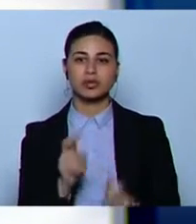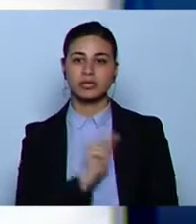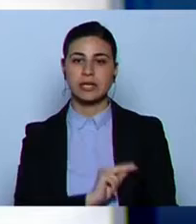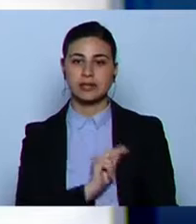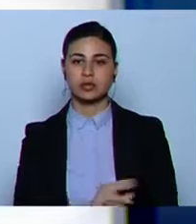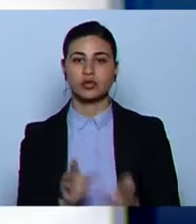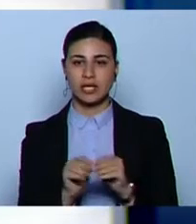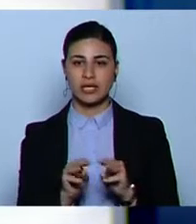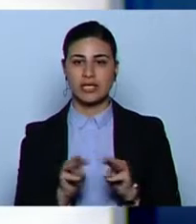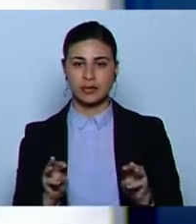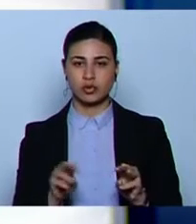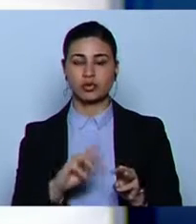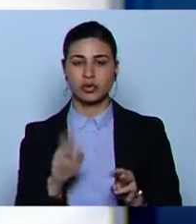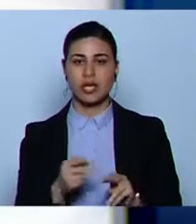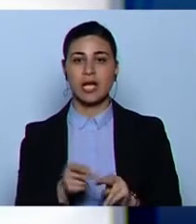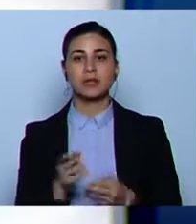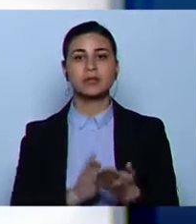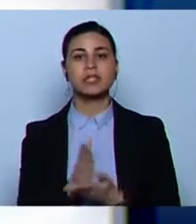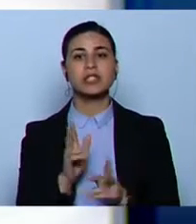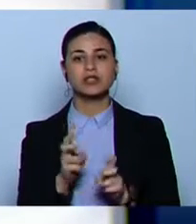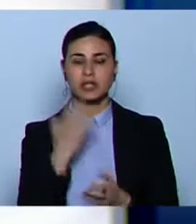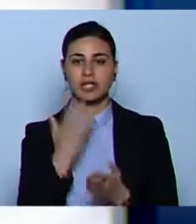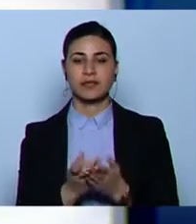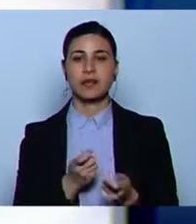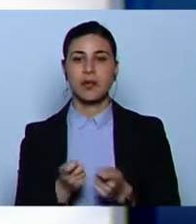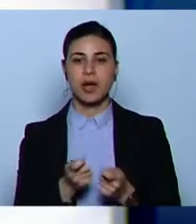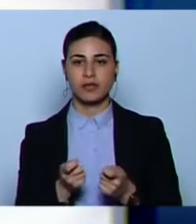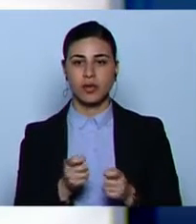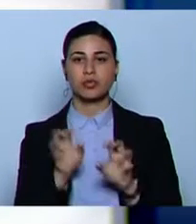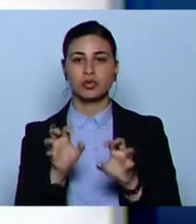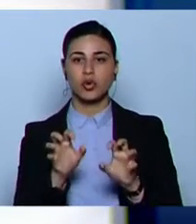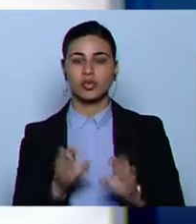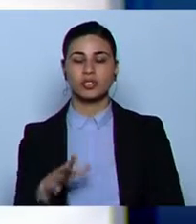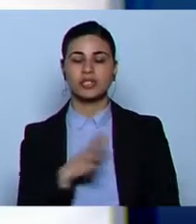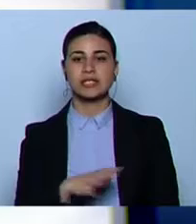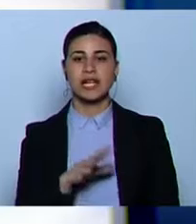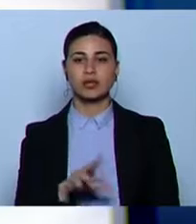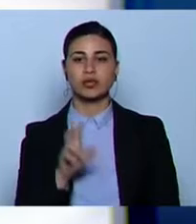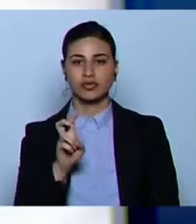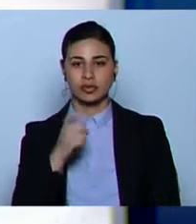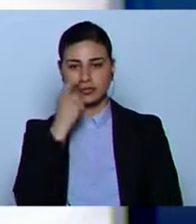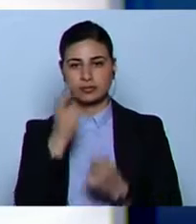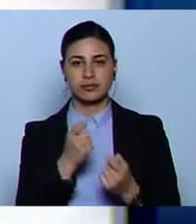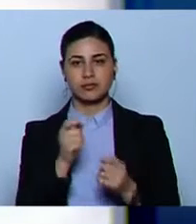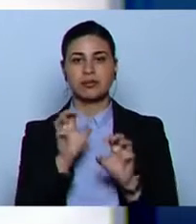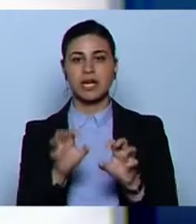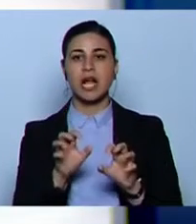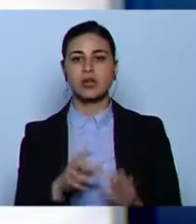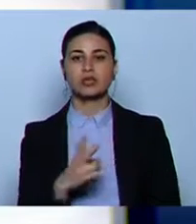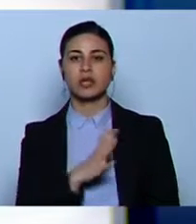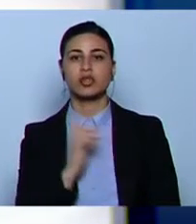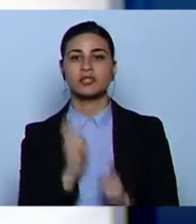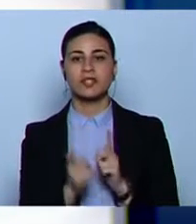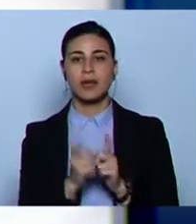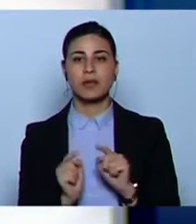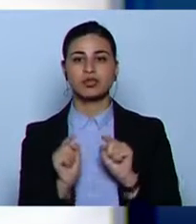სამინისტროსთან და ამ ჯგუფის მიზანია სწორედ თვითმმართველობის კოდექსში, ანუ საქართველოს ორგანულ კანონში ცვლილებების შეტანა.